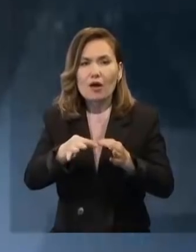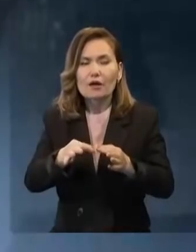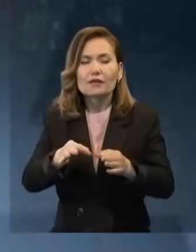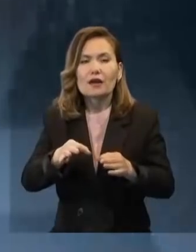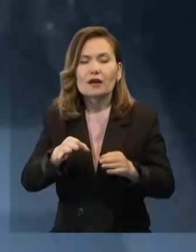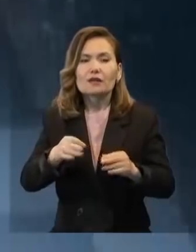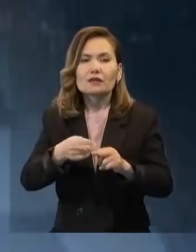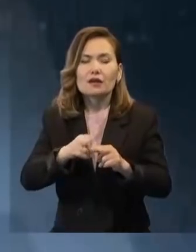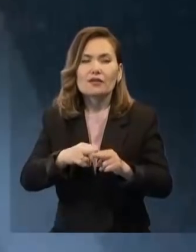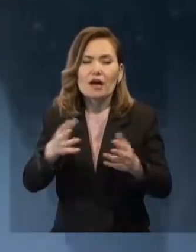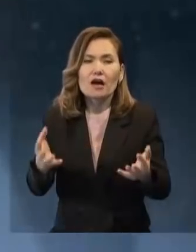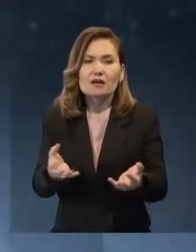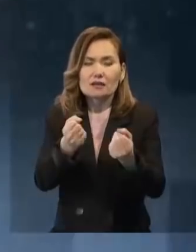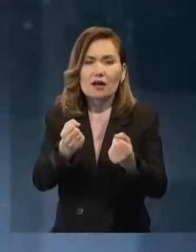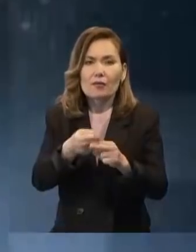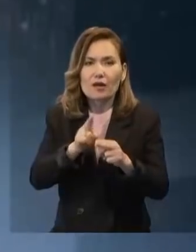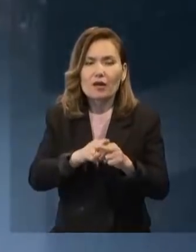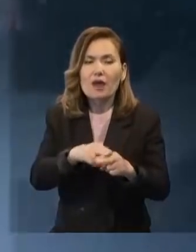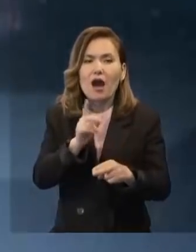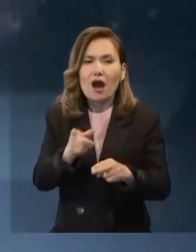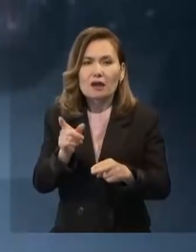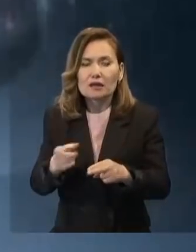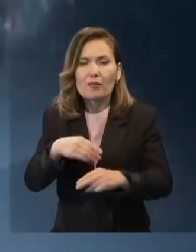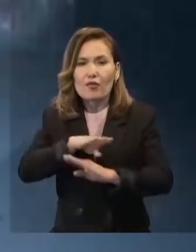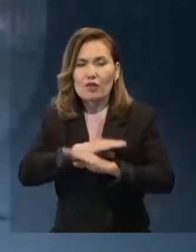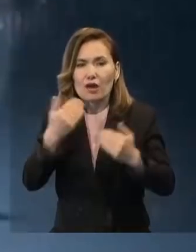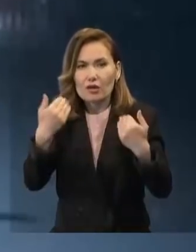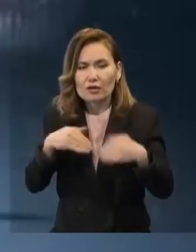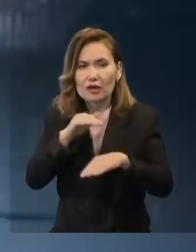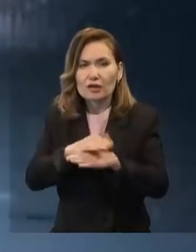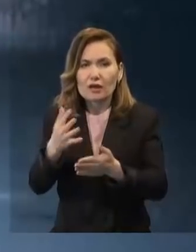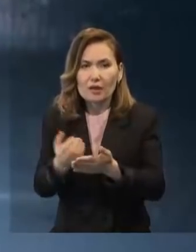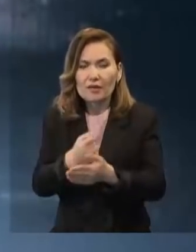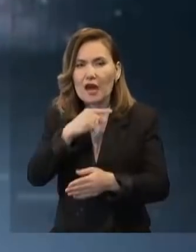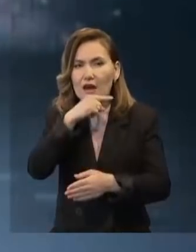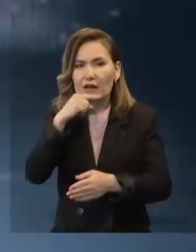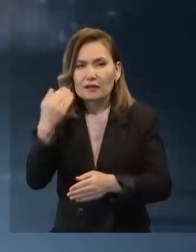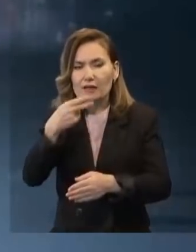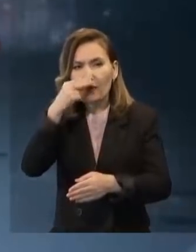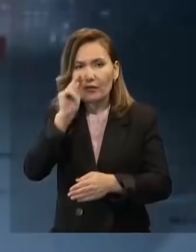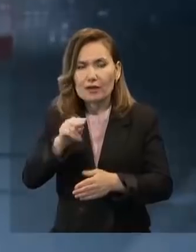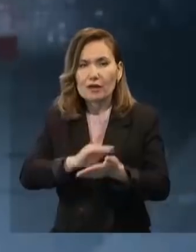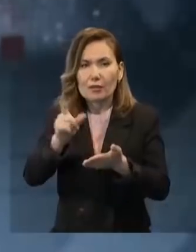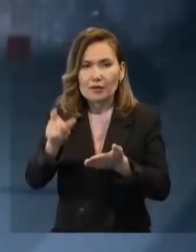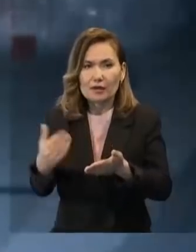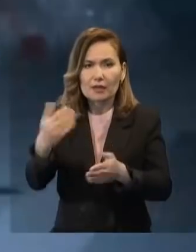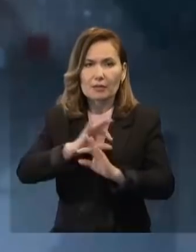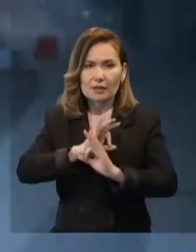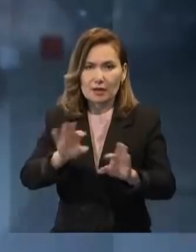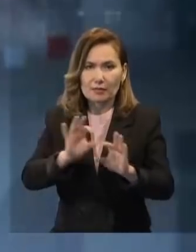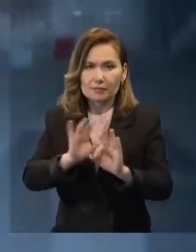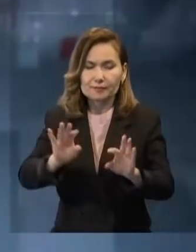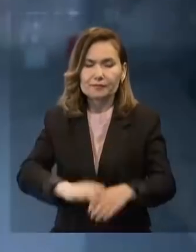үйінділер астынан ондаған адамның жансыз денесі табылды. Билік бұған Ресейді айыптап отыр. Тақырыпты Шартарап айдарында